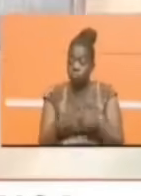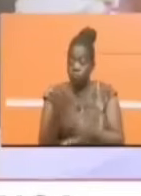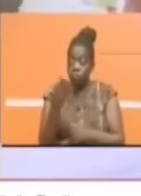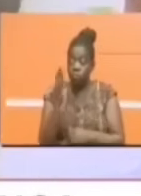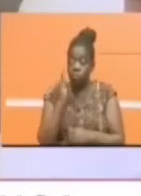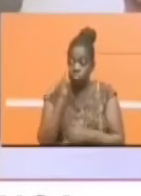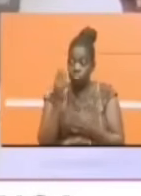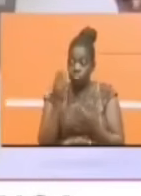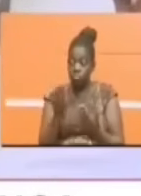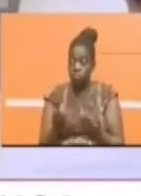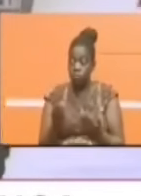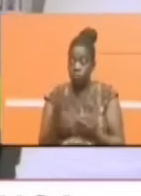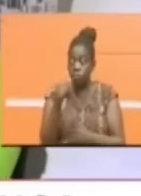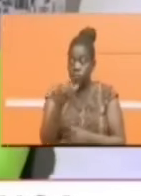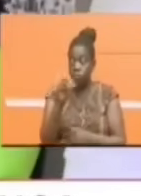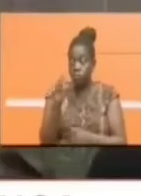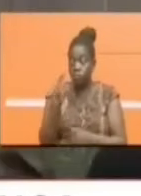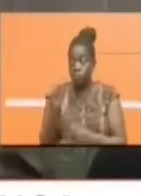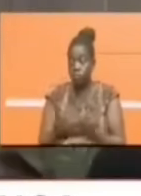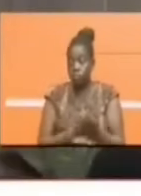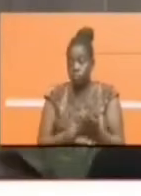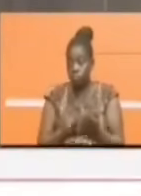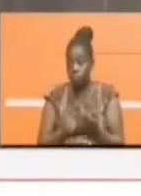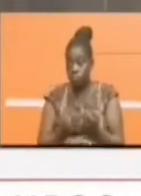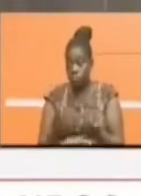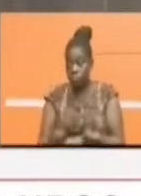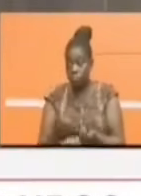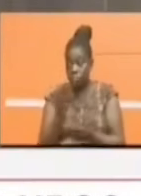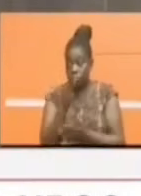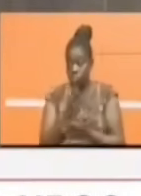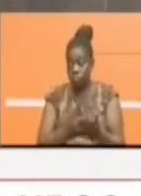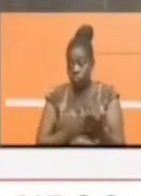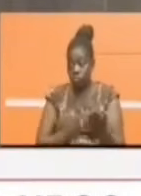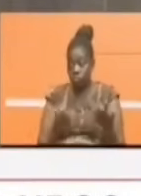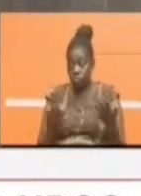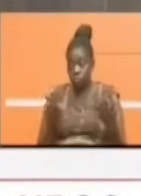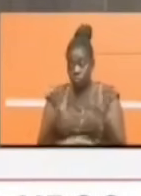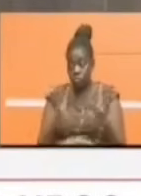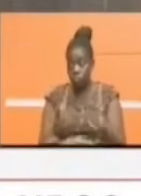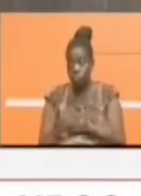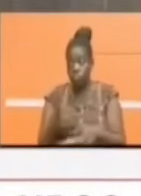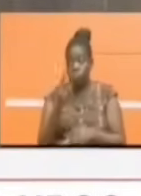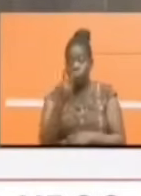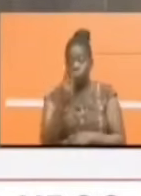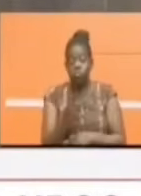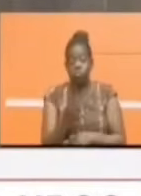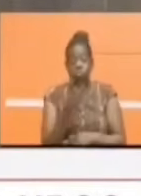butano mwe mtwalo nsambi bakabalibwa. And the partially completed at